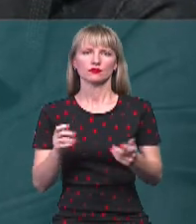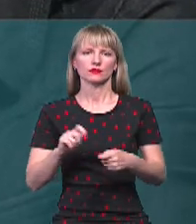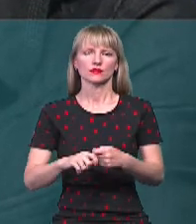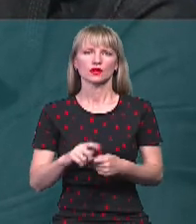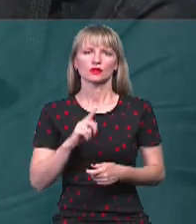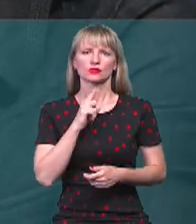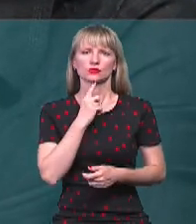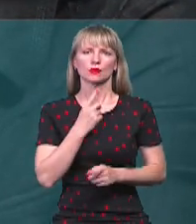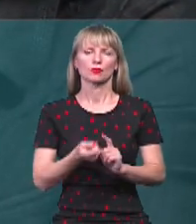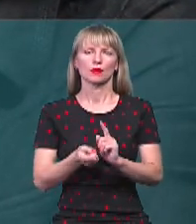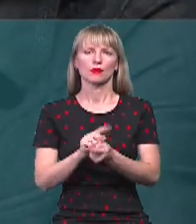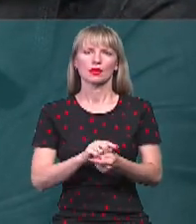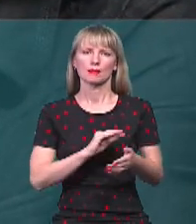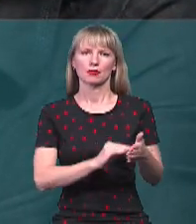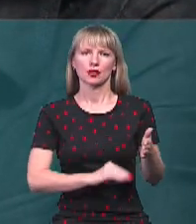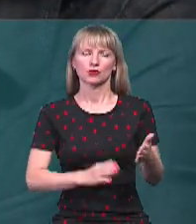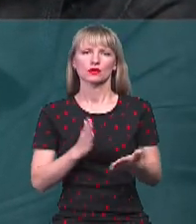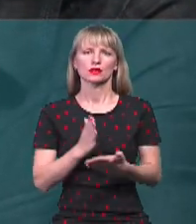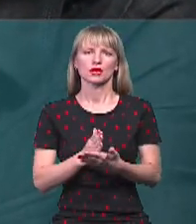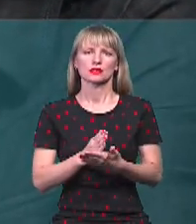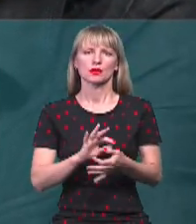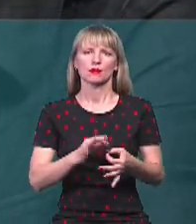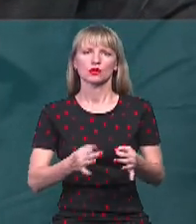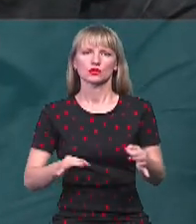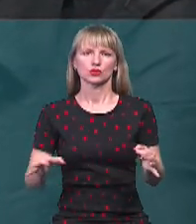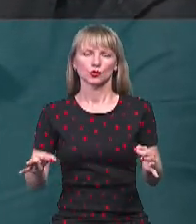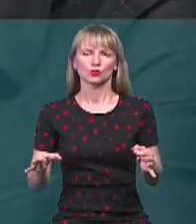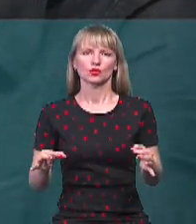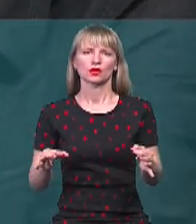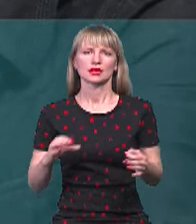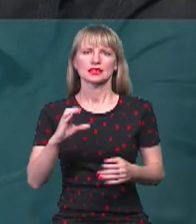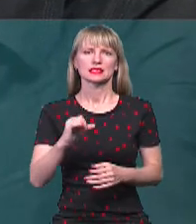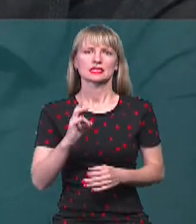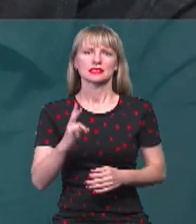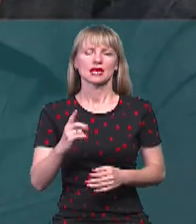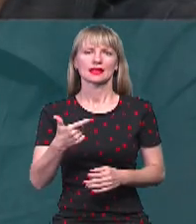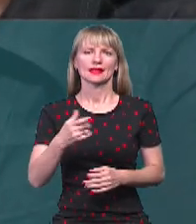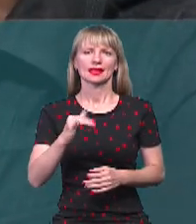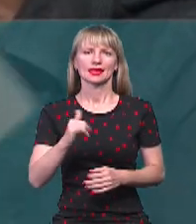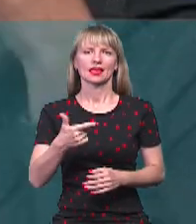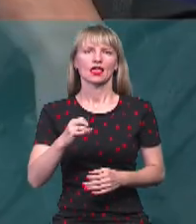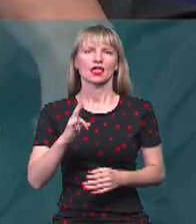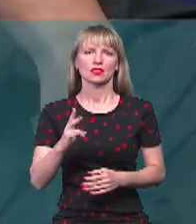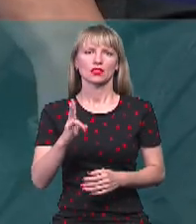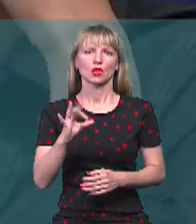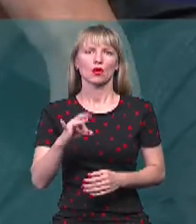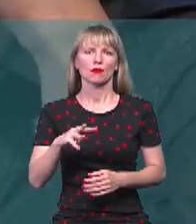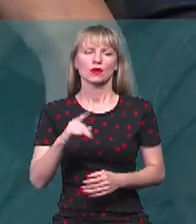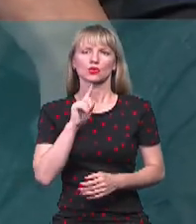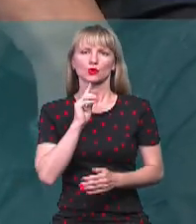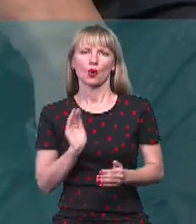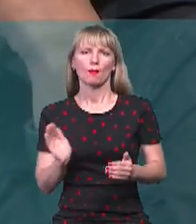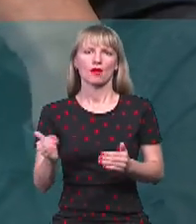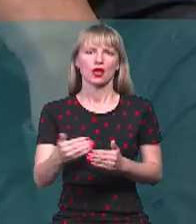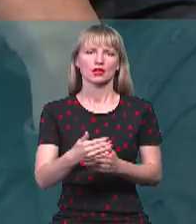сложно поменять меню, потому что есть определенные процедуры, есть... Санитарно-гигиенические конечно, помоги, которые так. очень тяжело обойти, даже